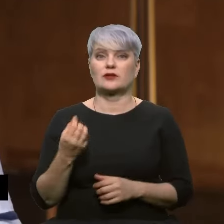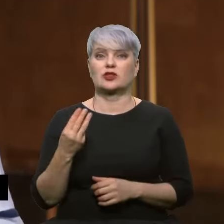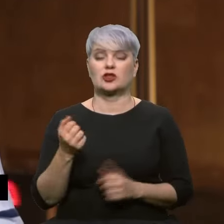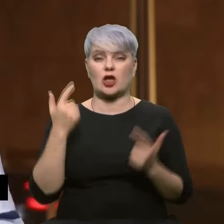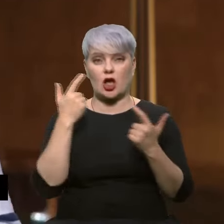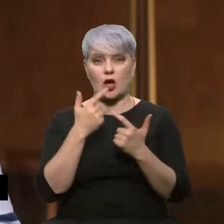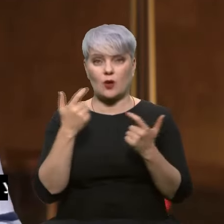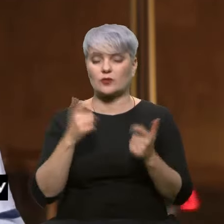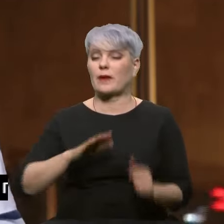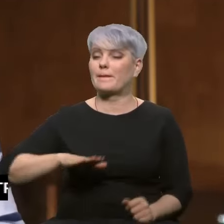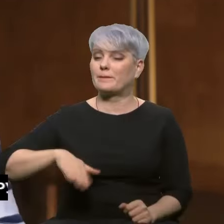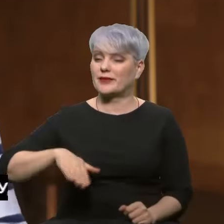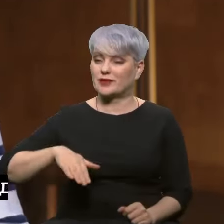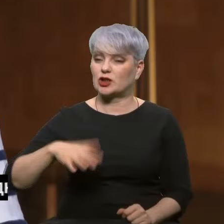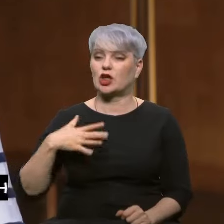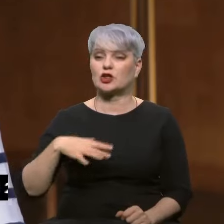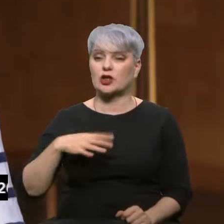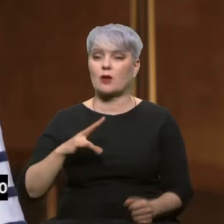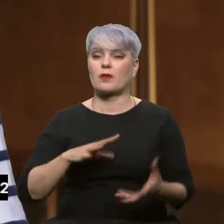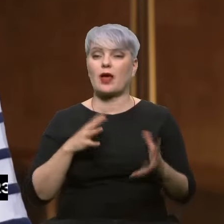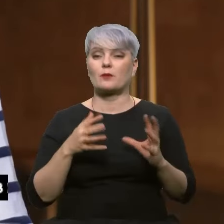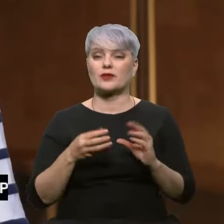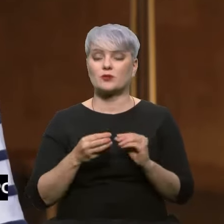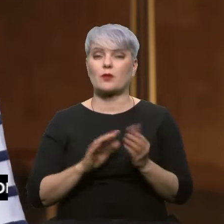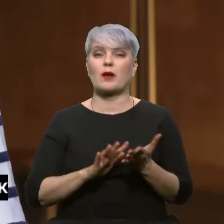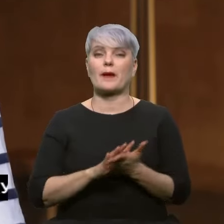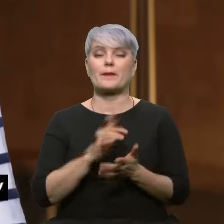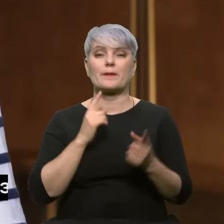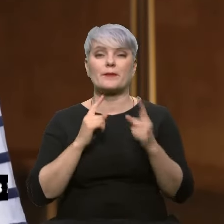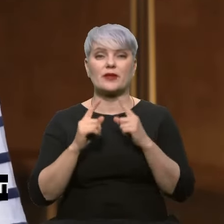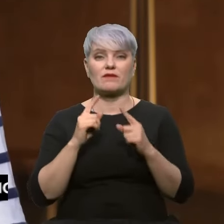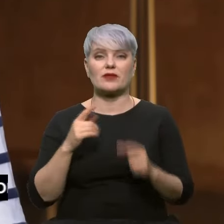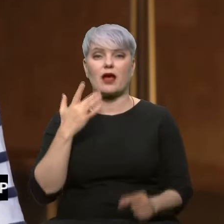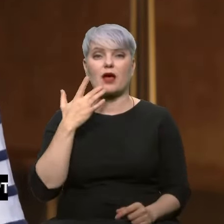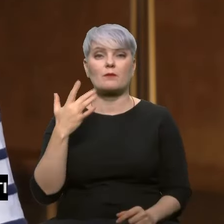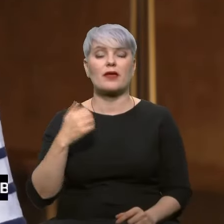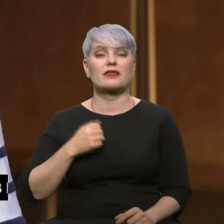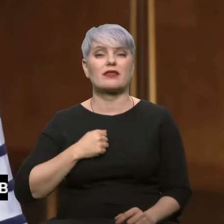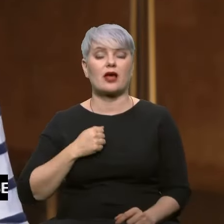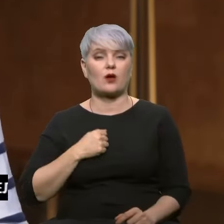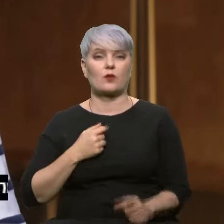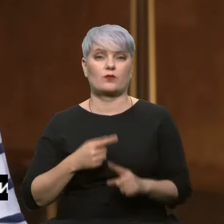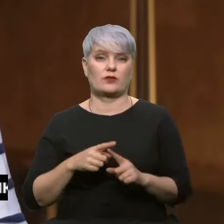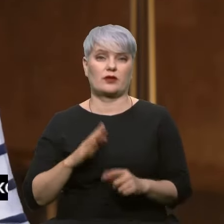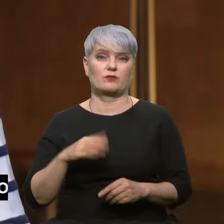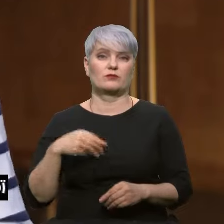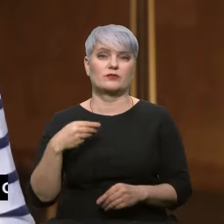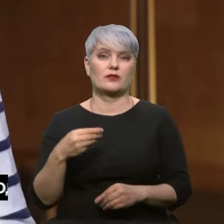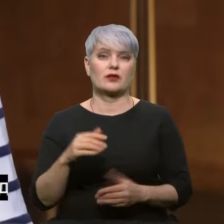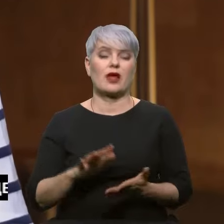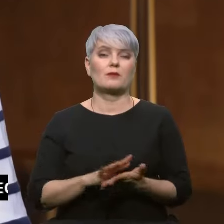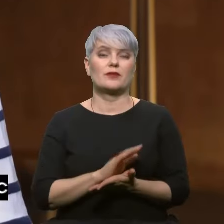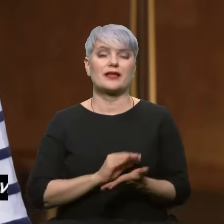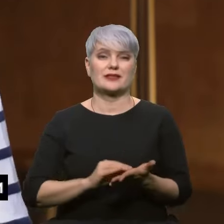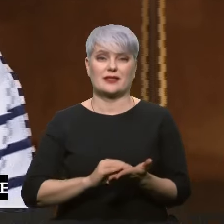оголошені трохи пізніше. Чекаємо на підсумковий брифінг Пентагону, який має дати прес-секретар відомства. Це вже буде,